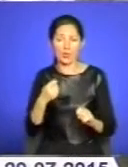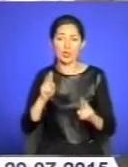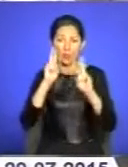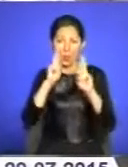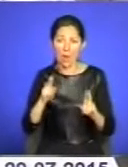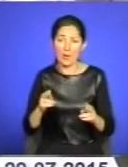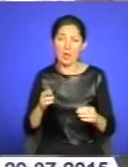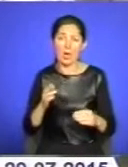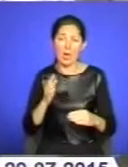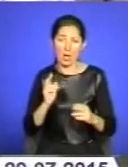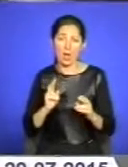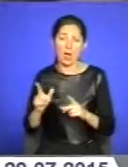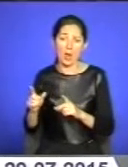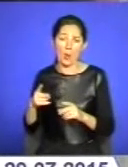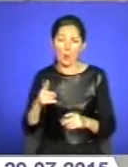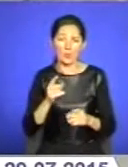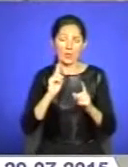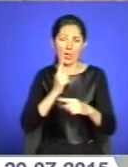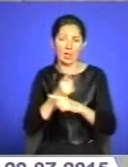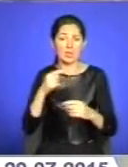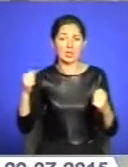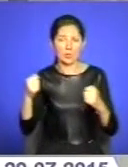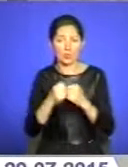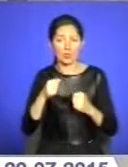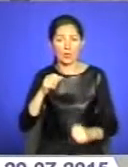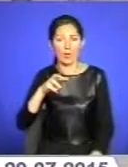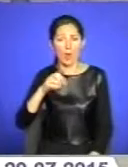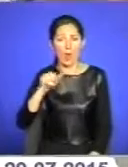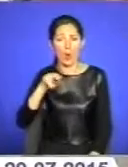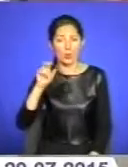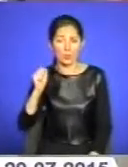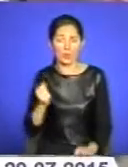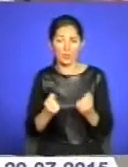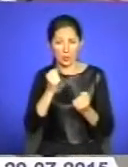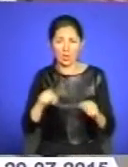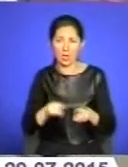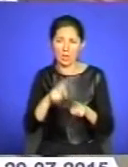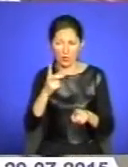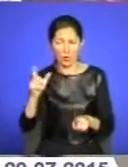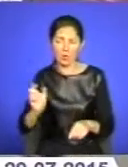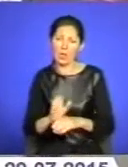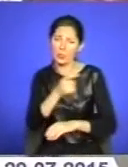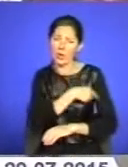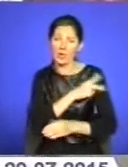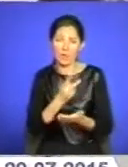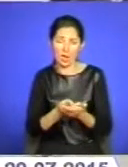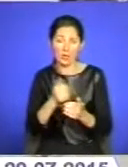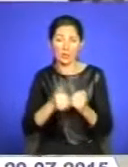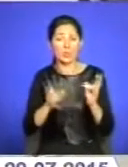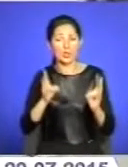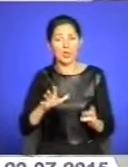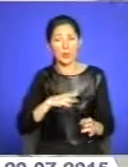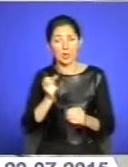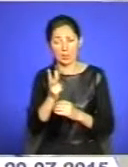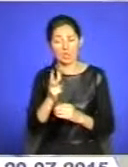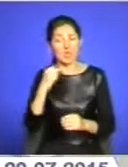з автомобілем «Ауді». Водія та двох пасажирів у стані іномарки доправили до лікарні. Серед постраждалих була і 13-річна